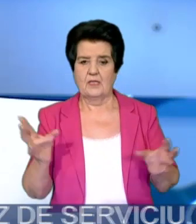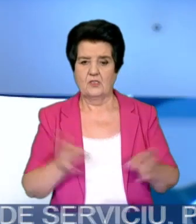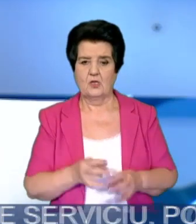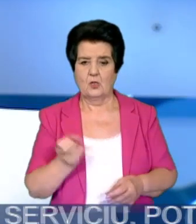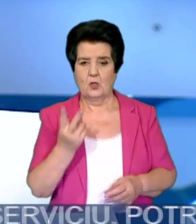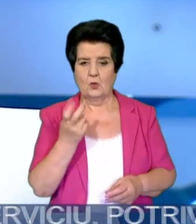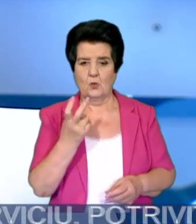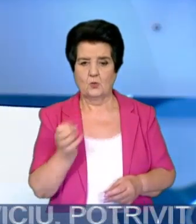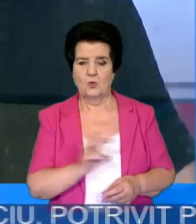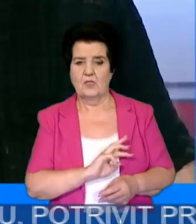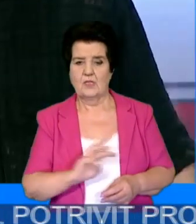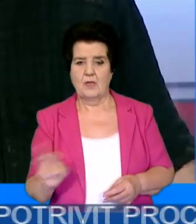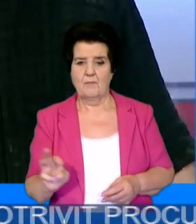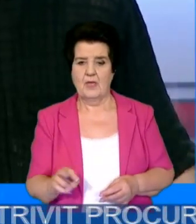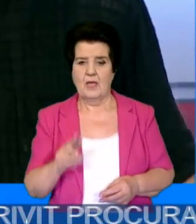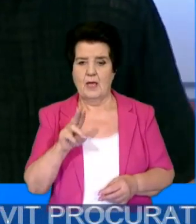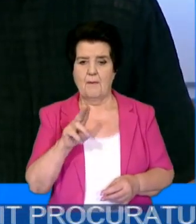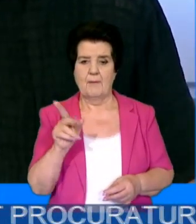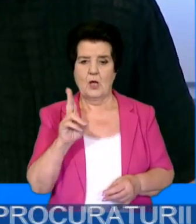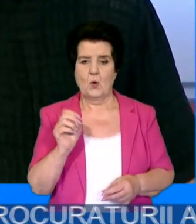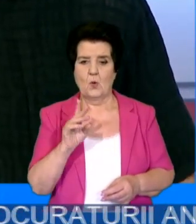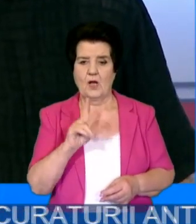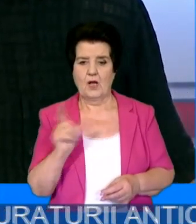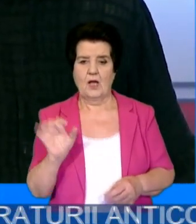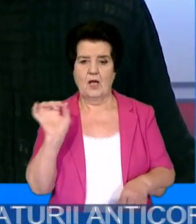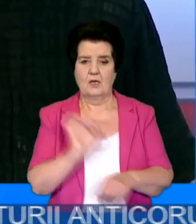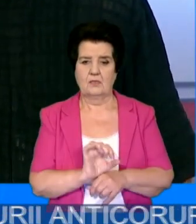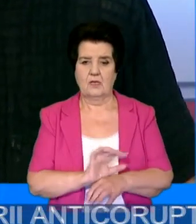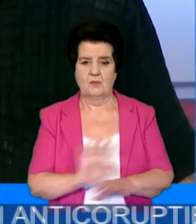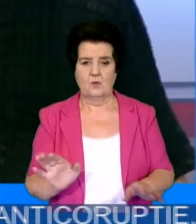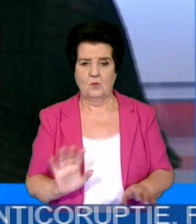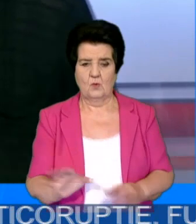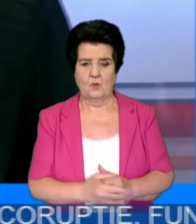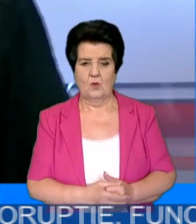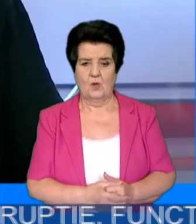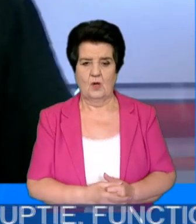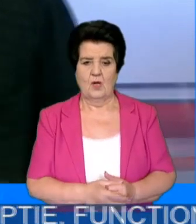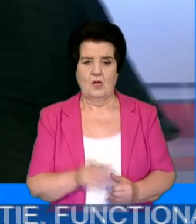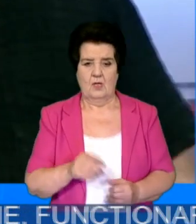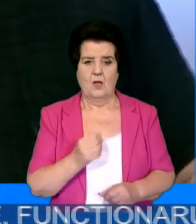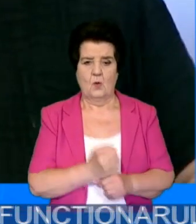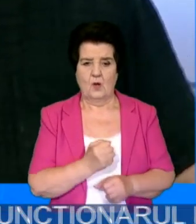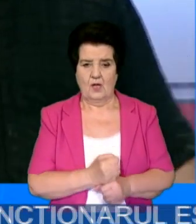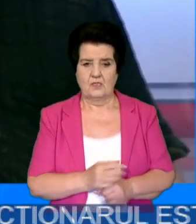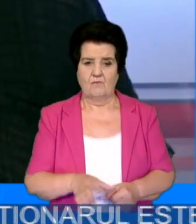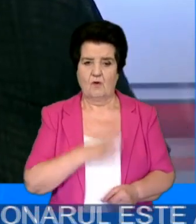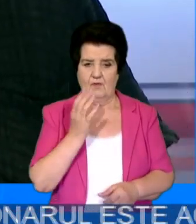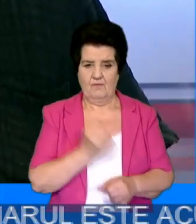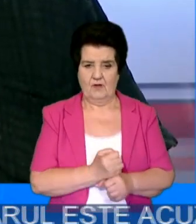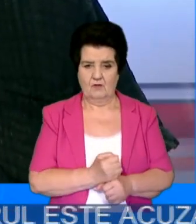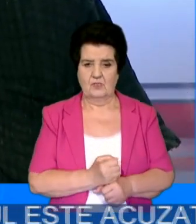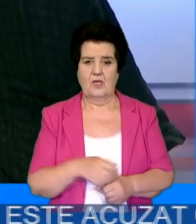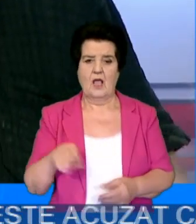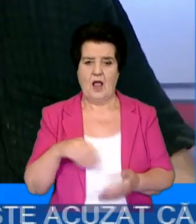peste 200.000 de tone. Păi, păcura doar nu ați adus-o, ați stocat-o și gata. Exact, deci, dumnealui a menționat că vor fi făcute